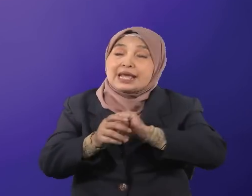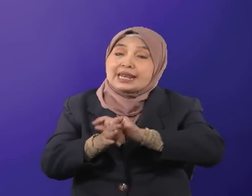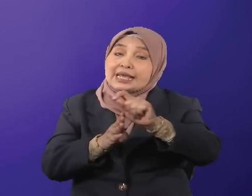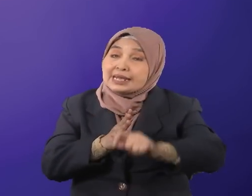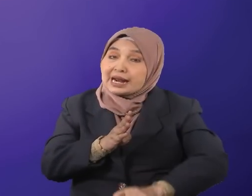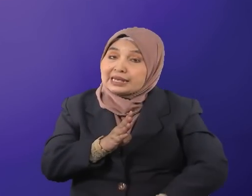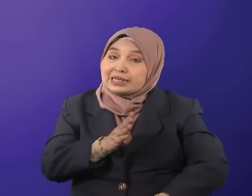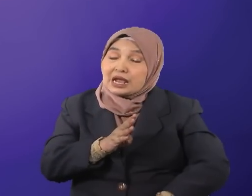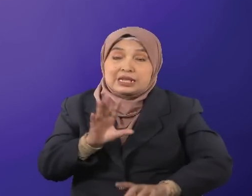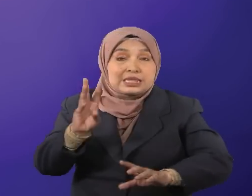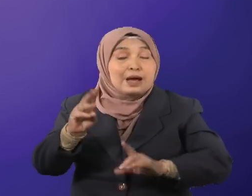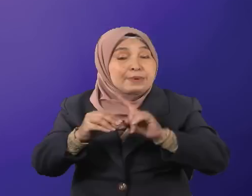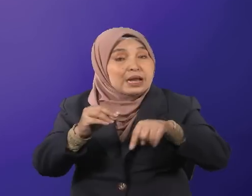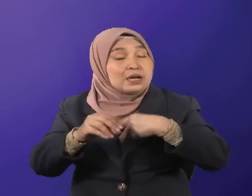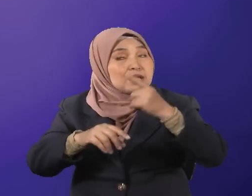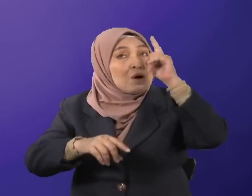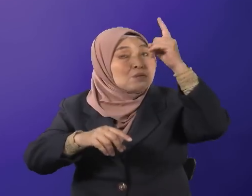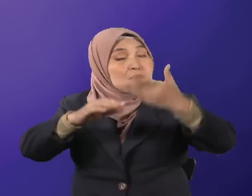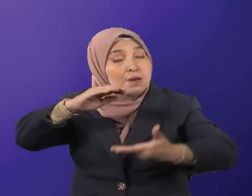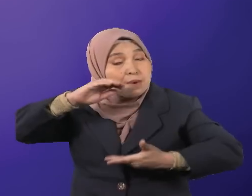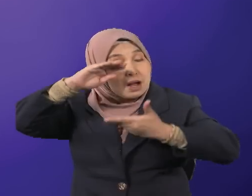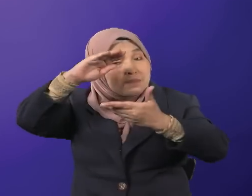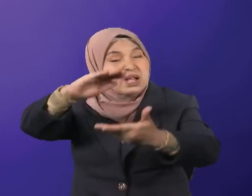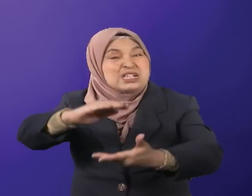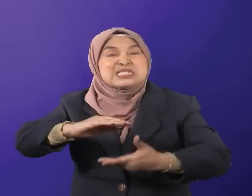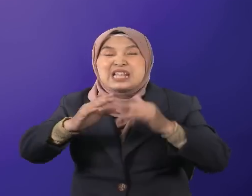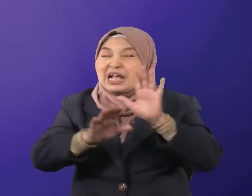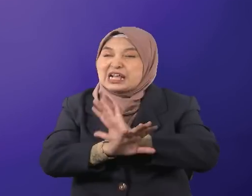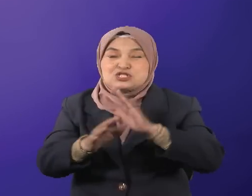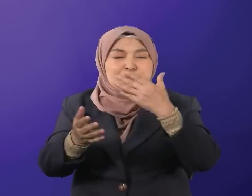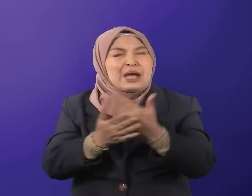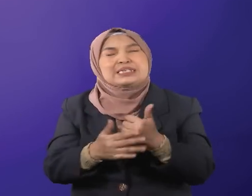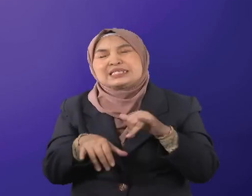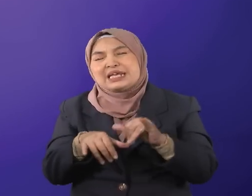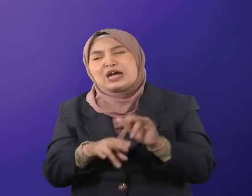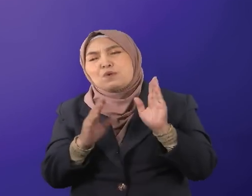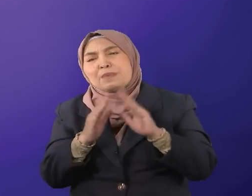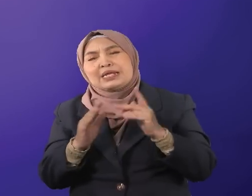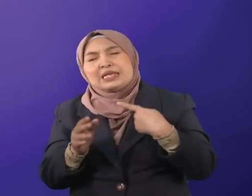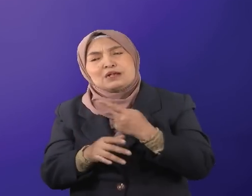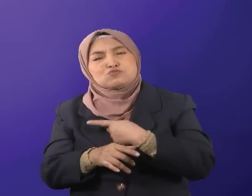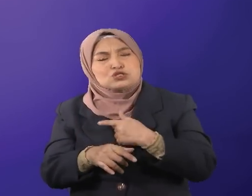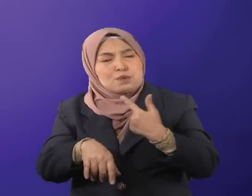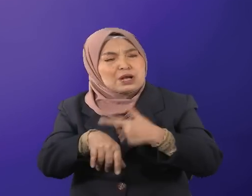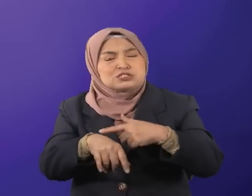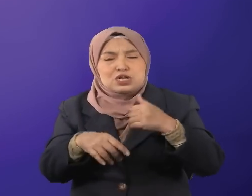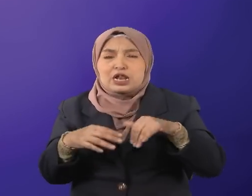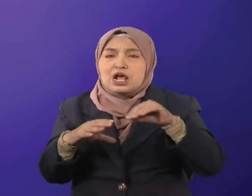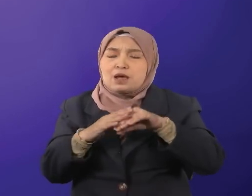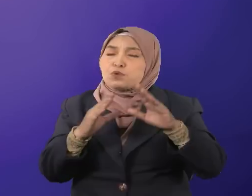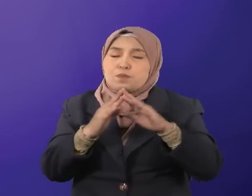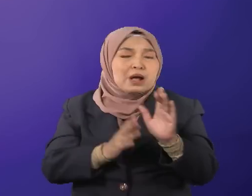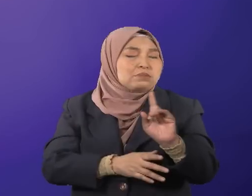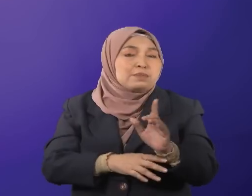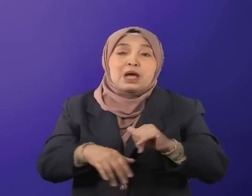Ya, enam perkara yang Allah bekalkan. Jangan sampai kita merasakan duduk je lah kat rumah, kan? Kita kena spend masa banyak kat rumah, kan? Bukan.